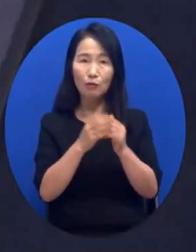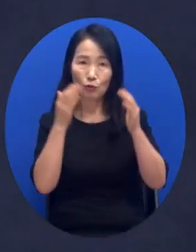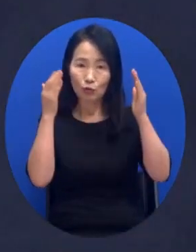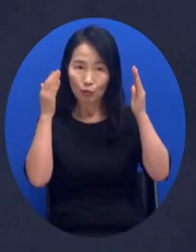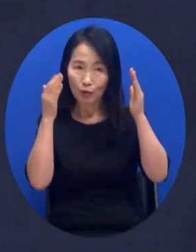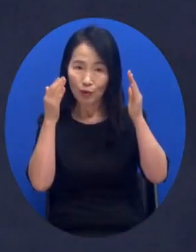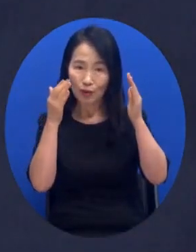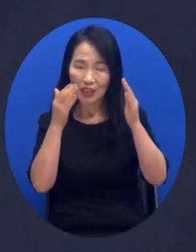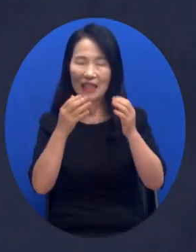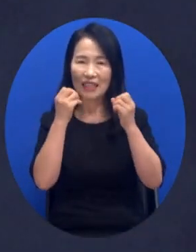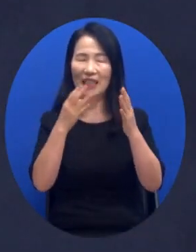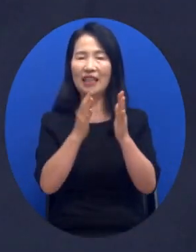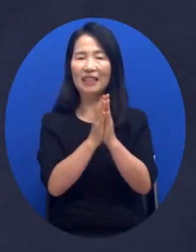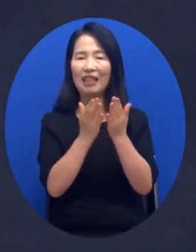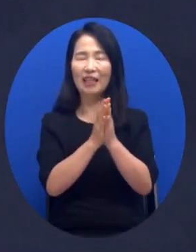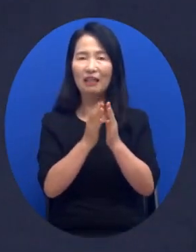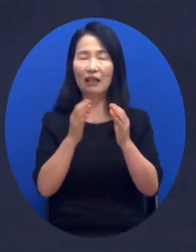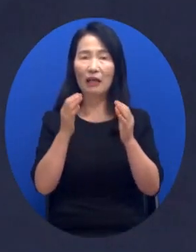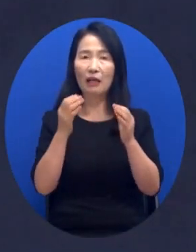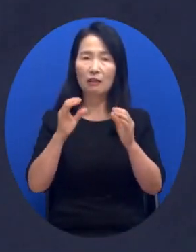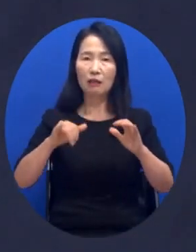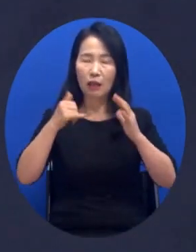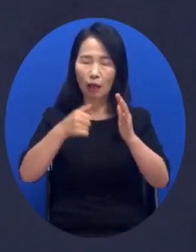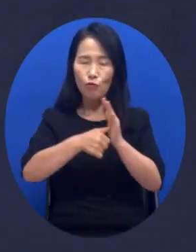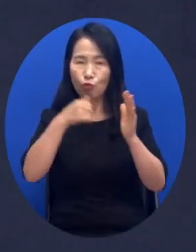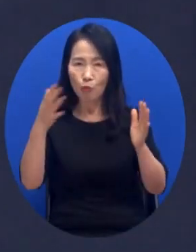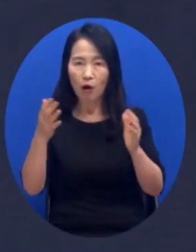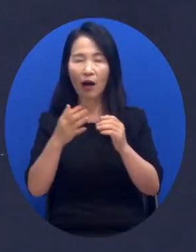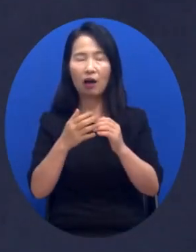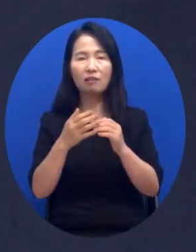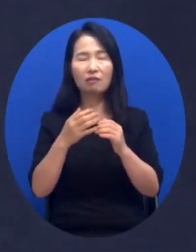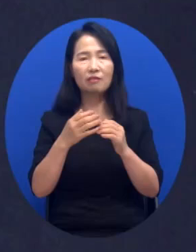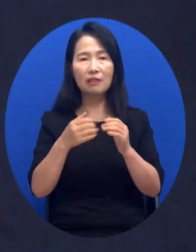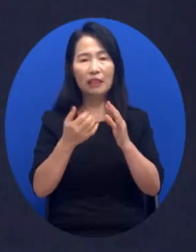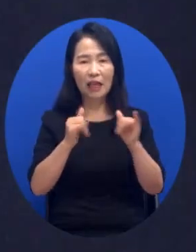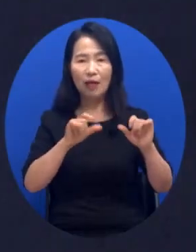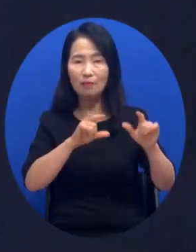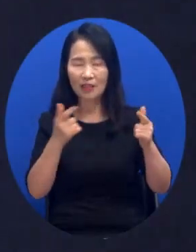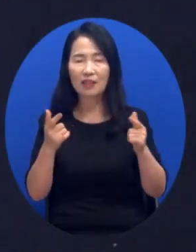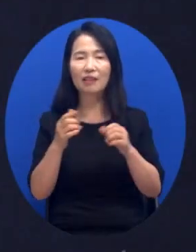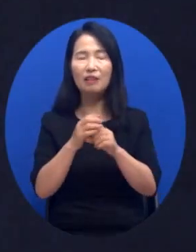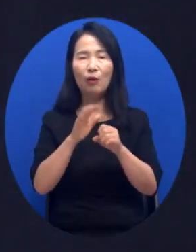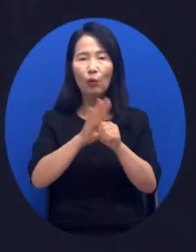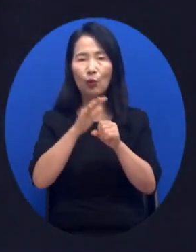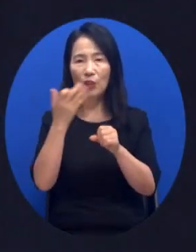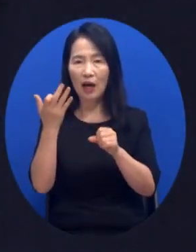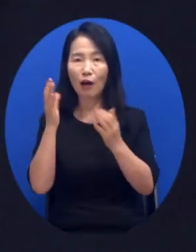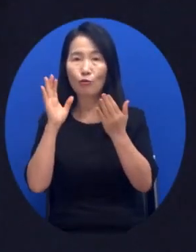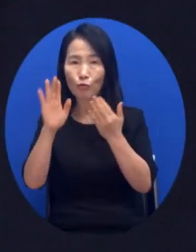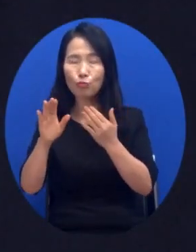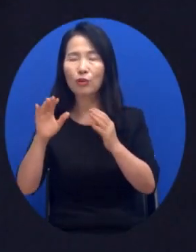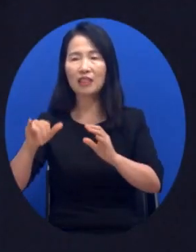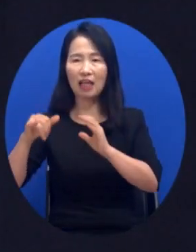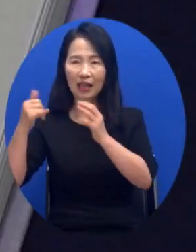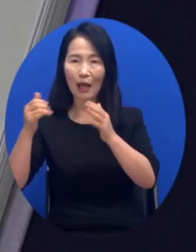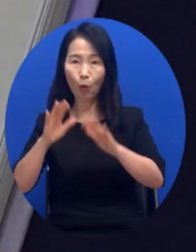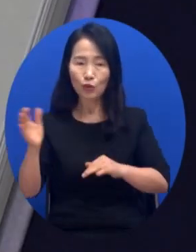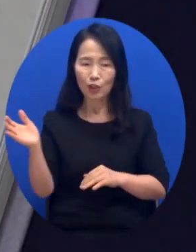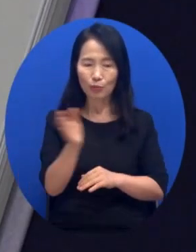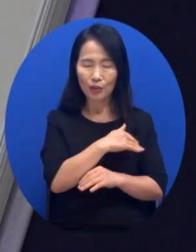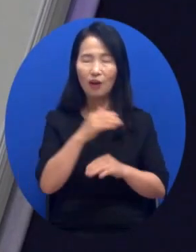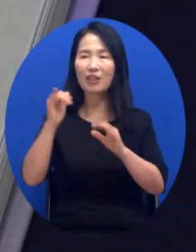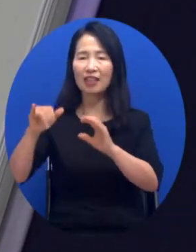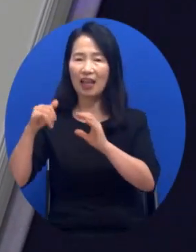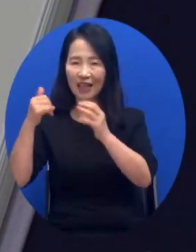있습니다. 세계적인 석학 7인에게 포스트 코로나 시대의 미래에 대해 들어보는 오늘부터의 세계입니다.